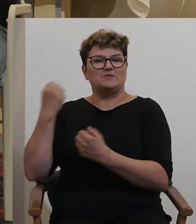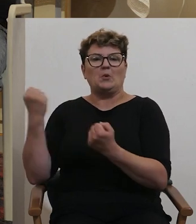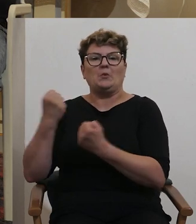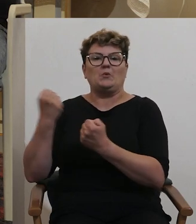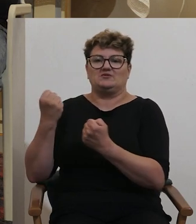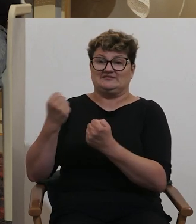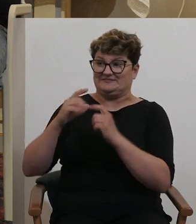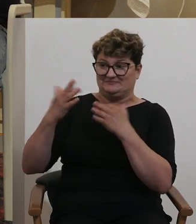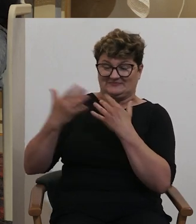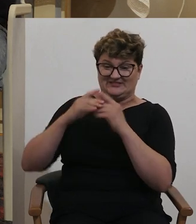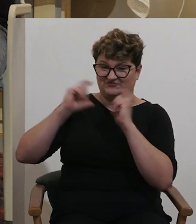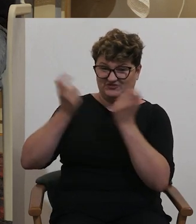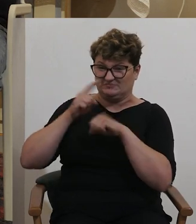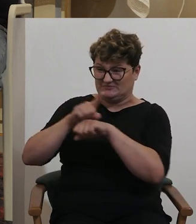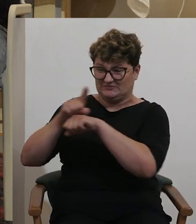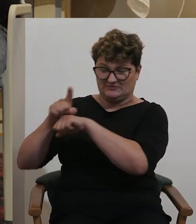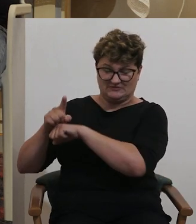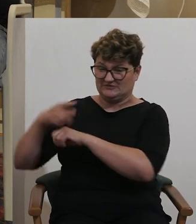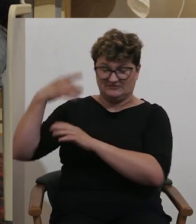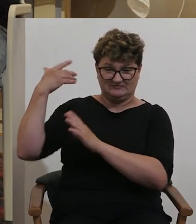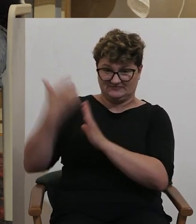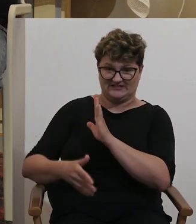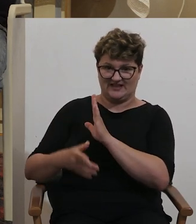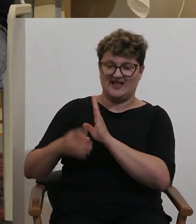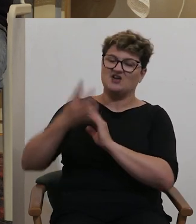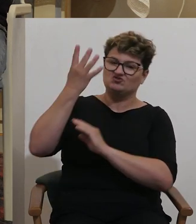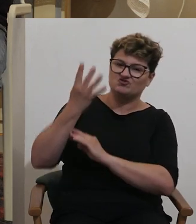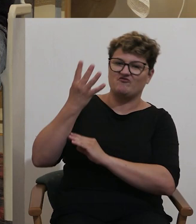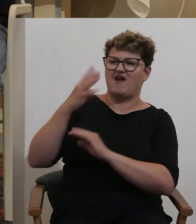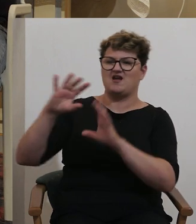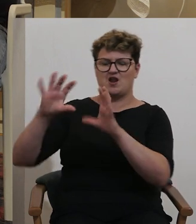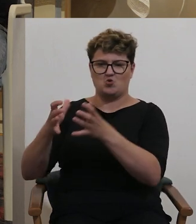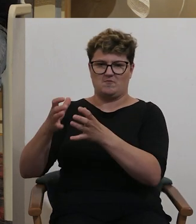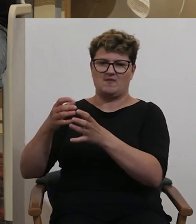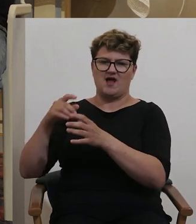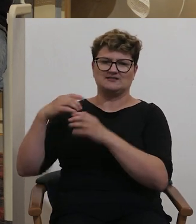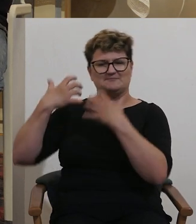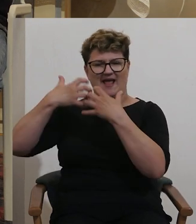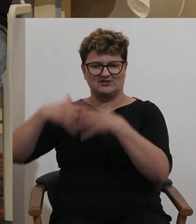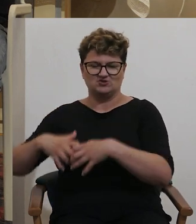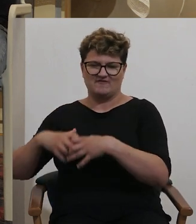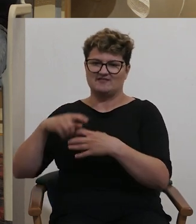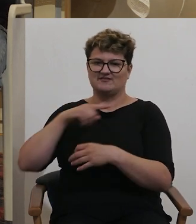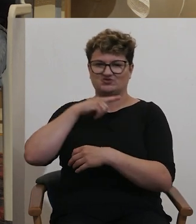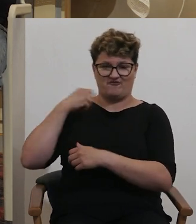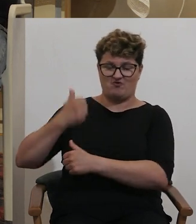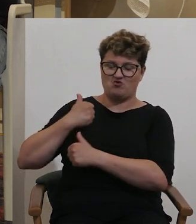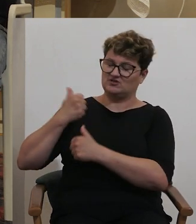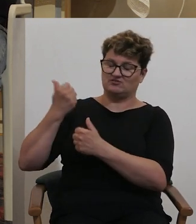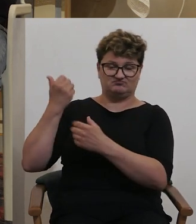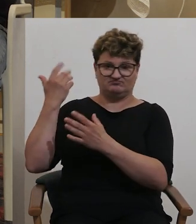cały korpus pancerny. 4. zmechanizowany korpus Armii Czerwonej poszedł tam w